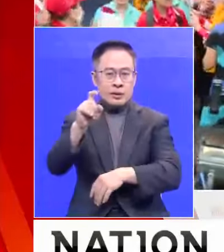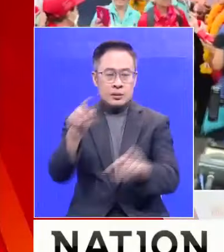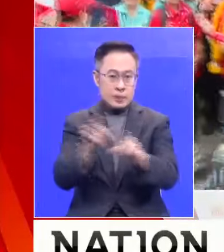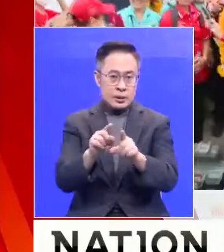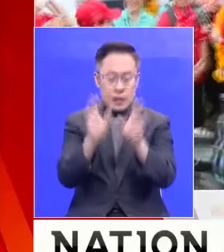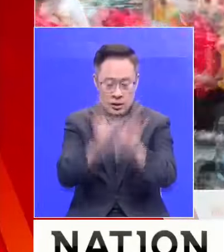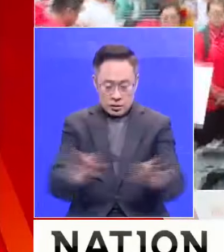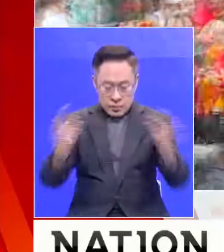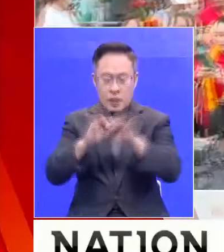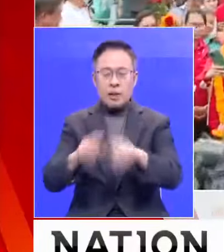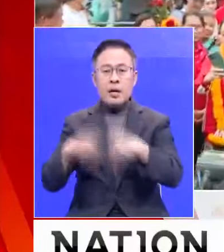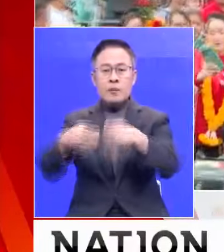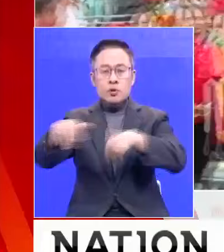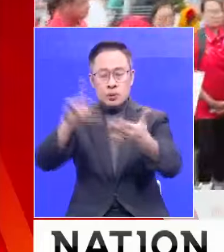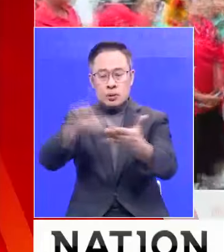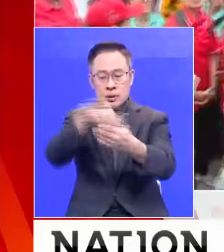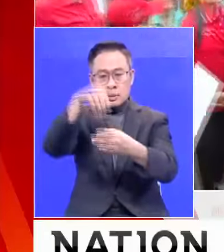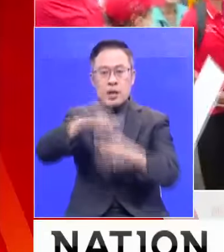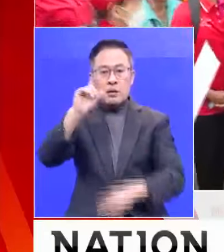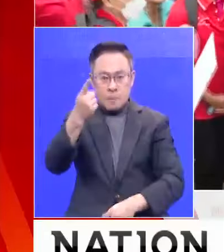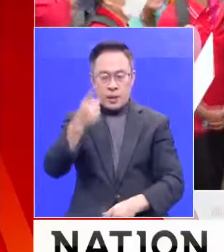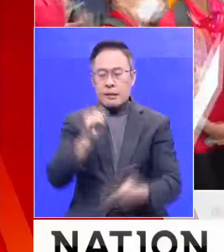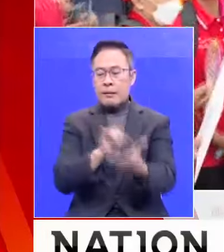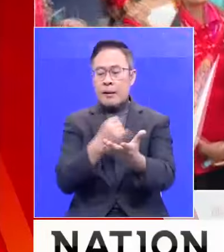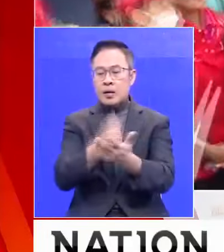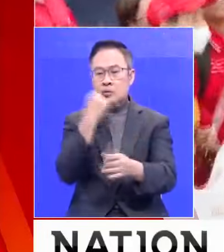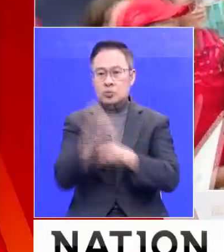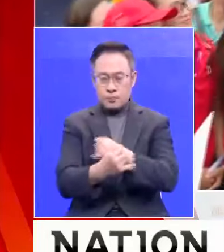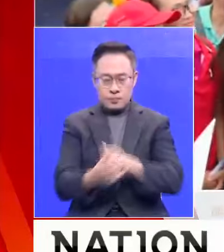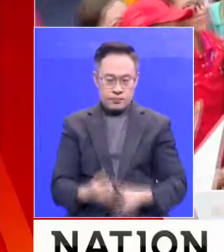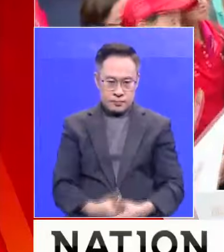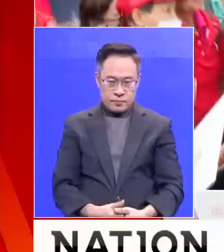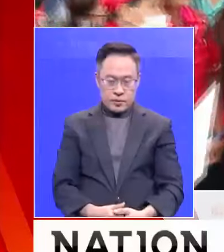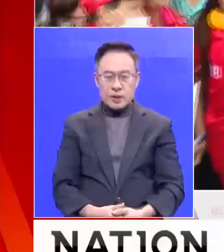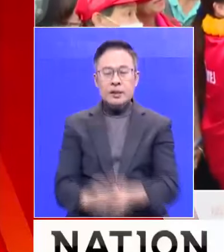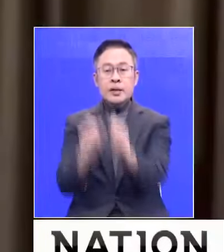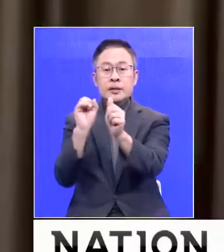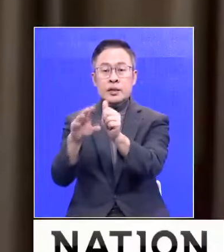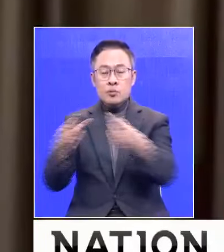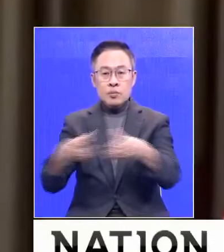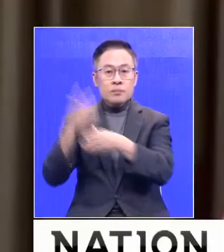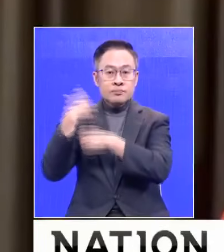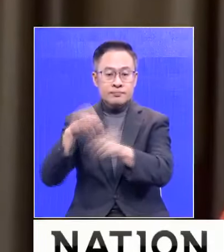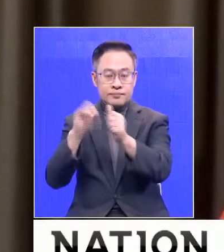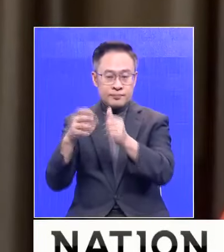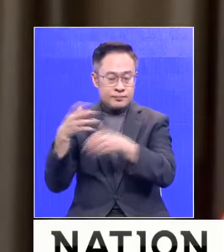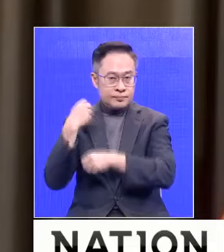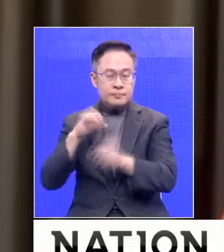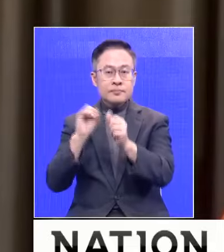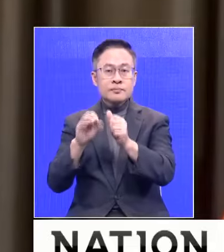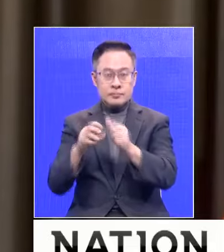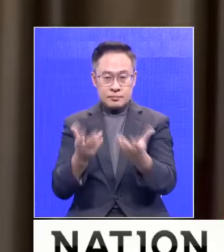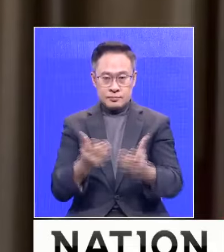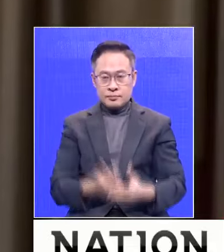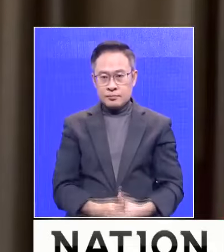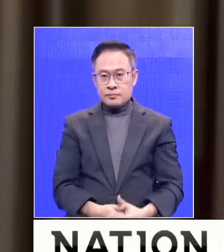นเลือกตั้งใหม่อีกครั้งจะเป็นความสง่างามทางการเมืองมากที่สุดโอ้โหแต่คุณเทพไทยพูดแบบนี้เกรง